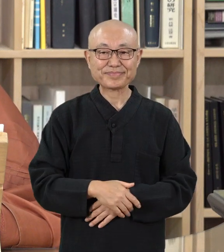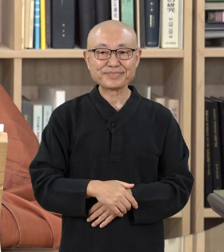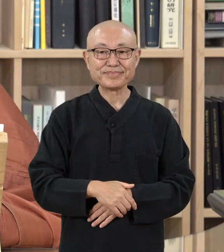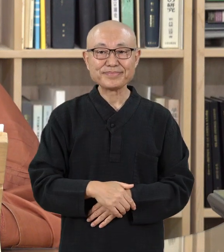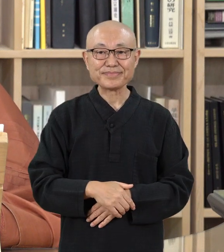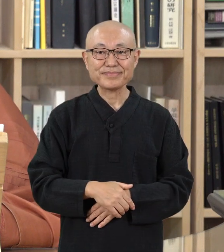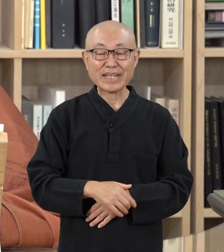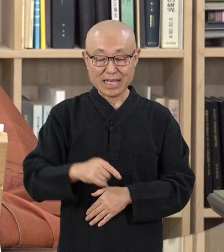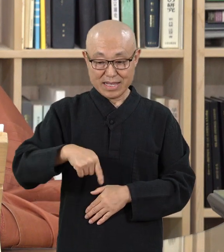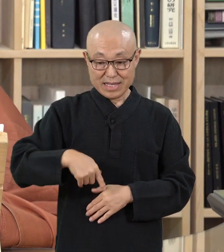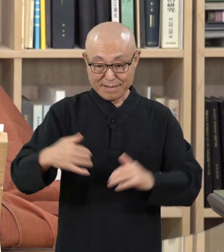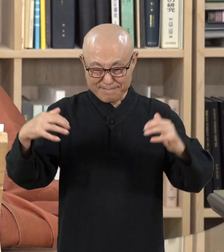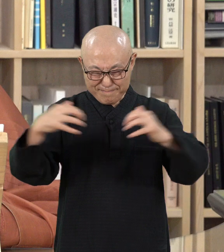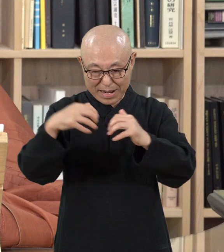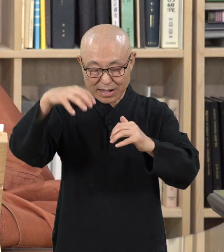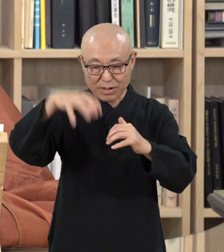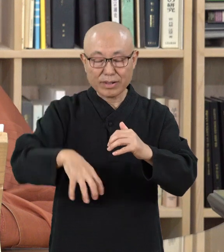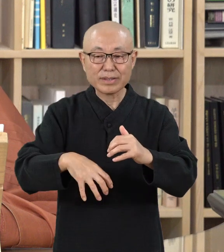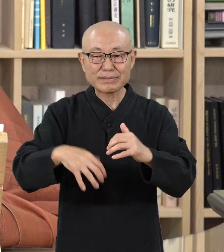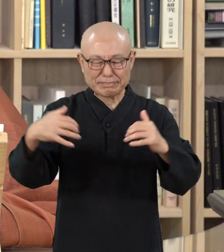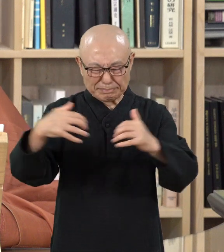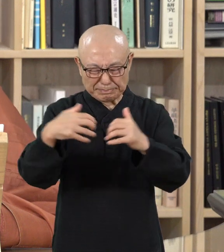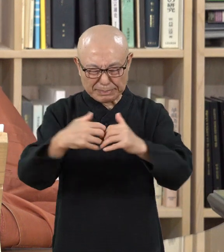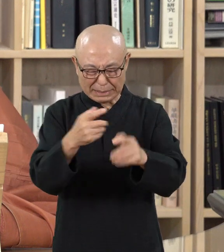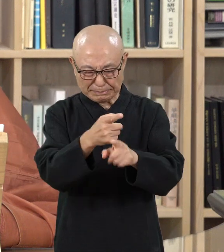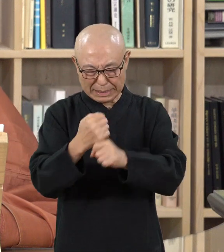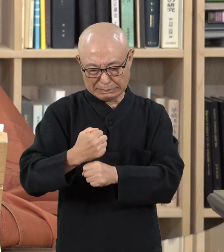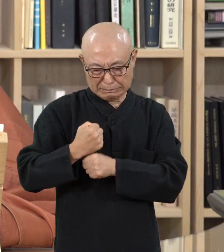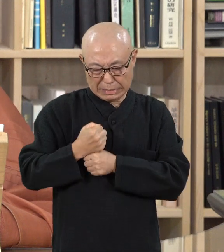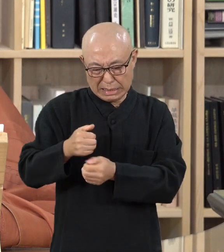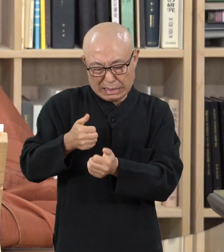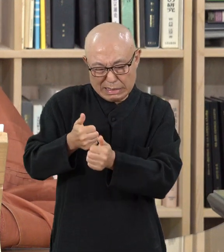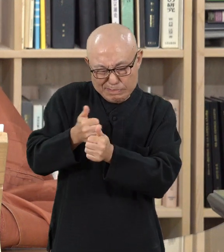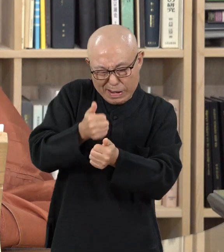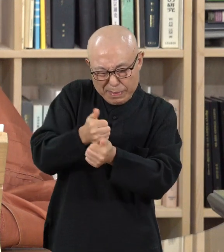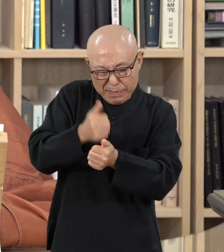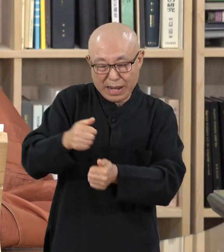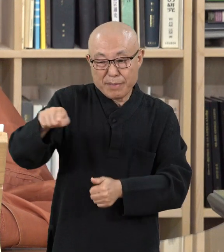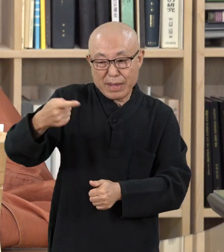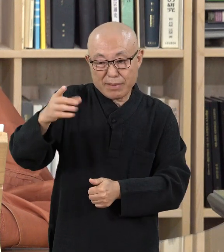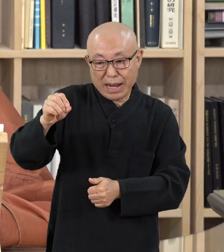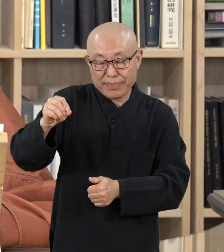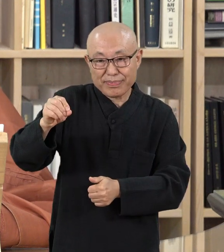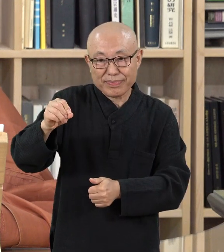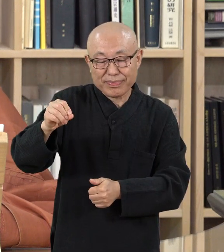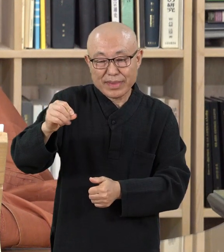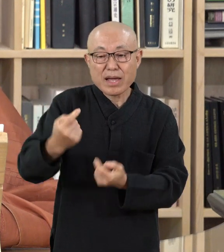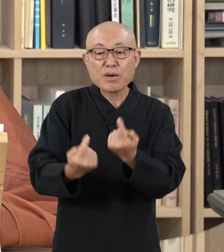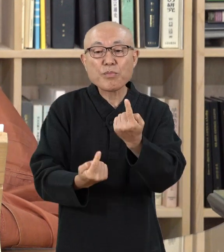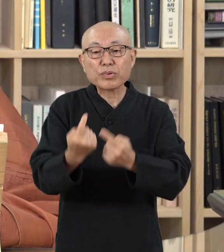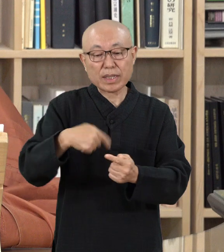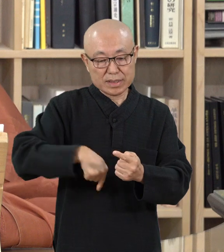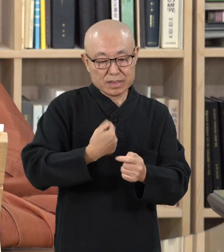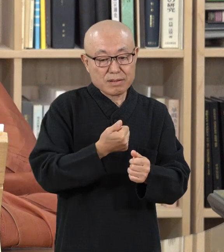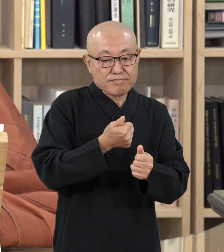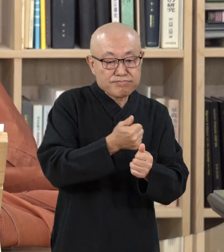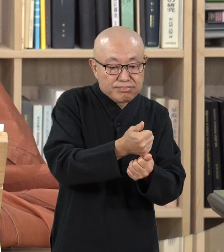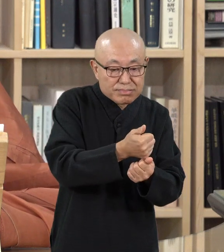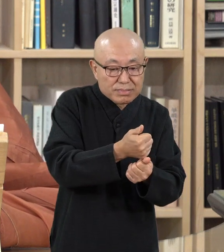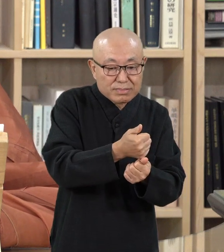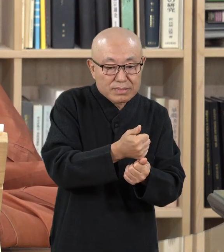설법이신데요. 전쟁터에서 싸워 100만 명을 이기기보다 자기 자신을 이기는 사람이 가장